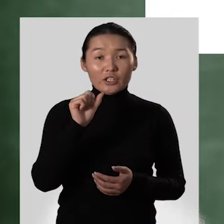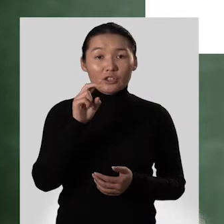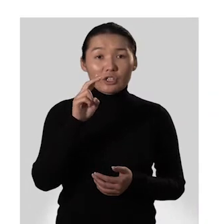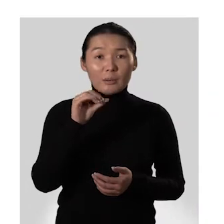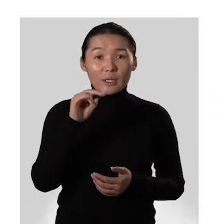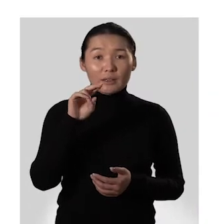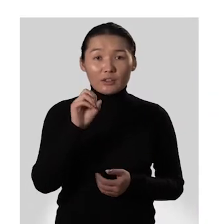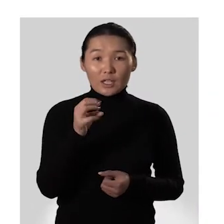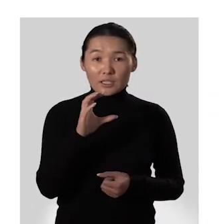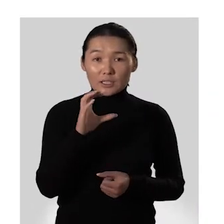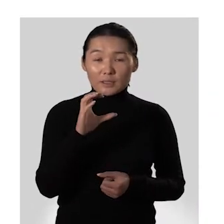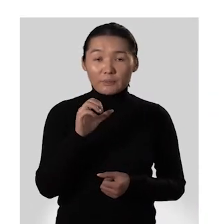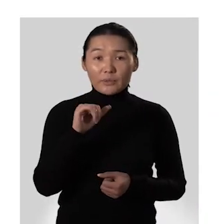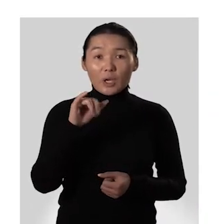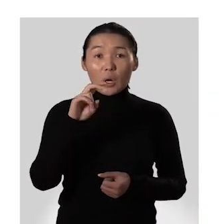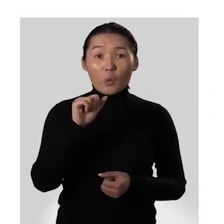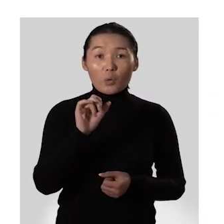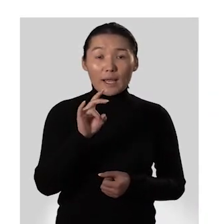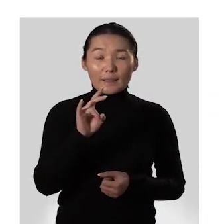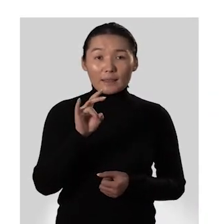Чабендес. Улан.